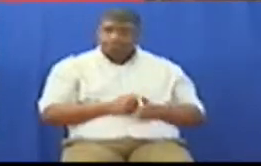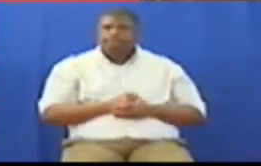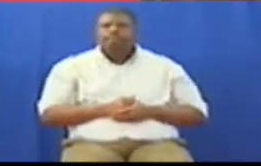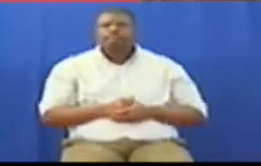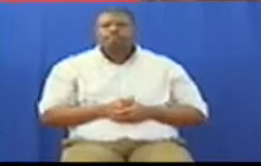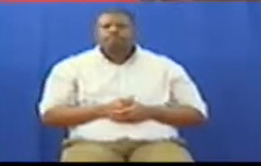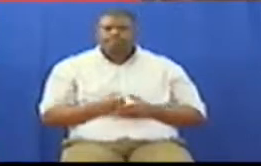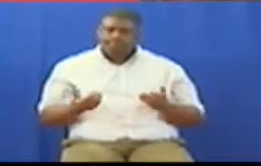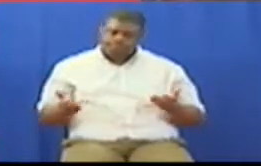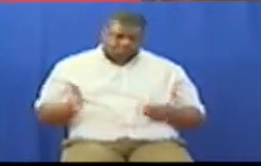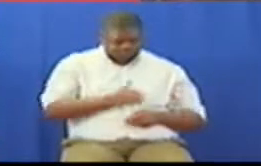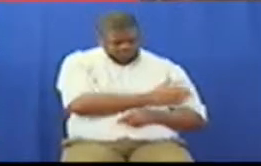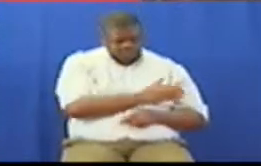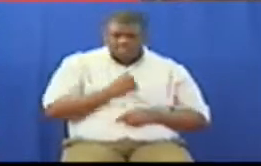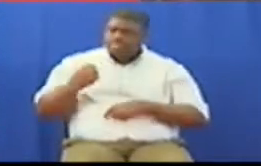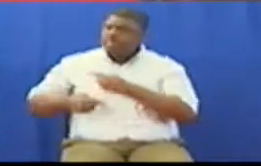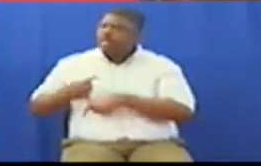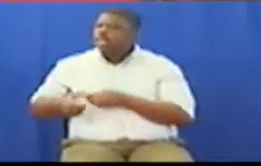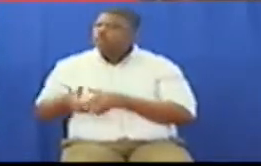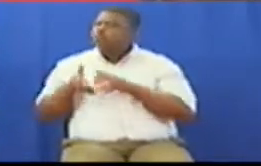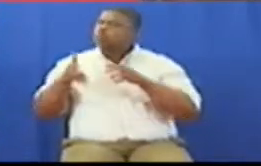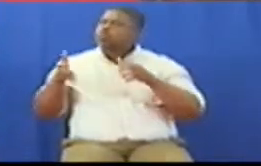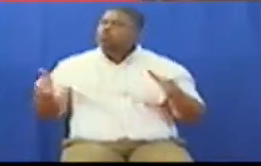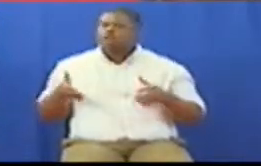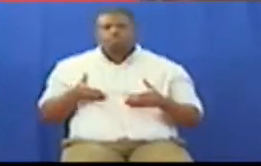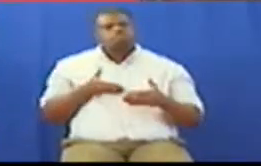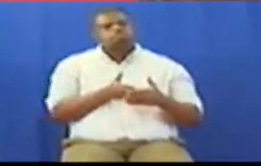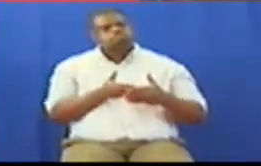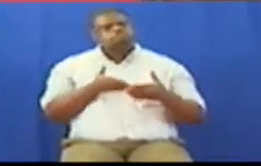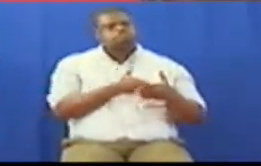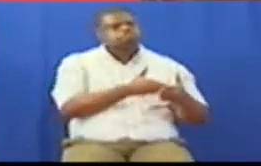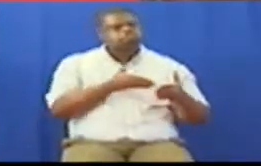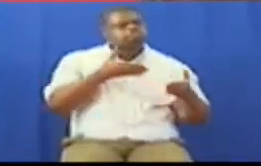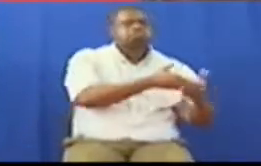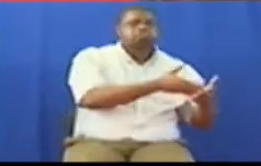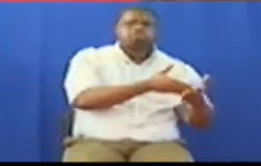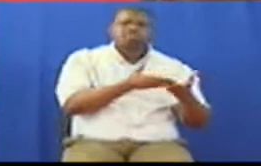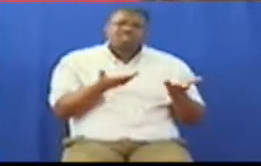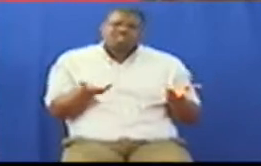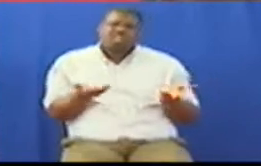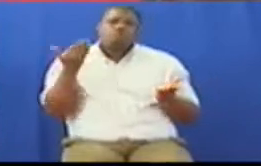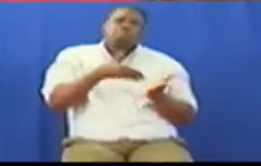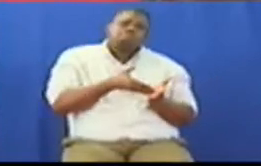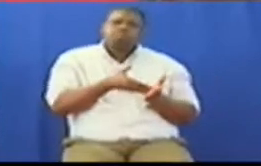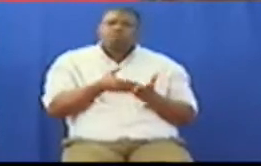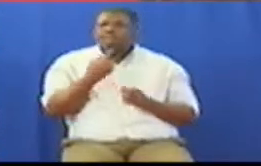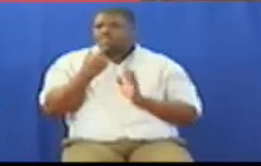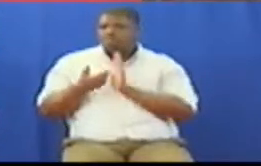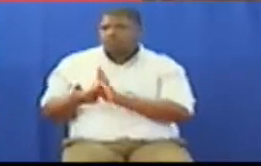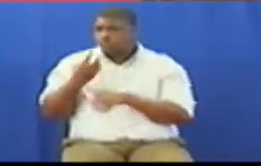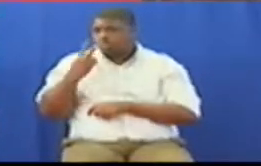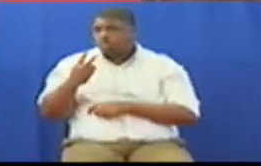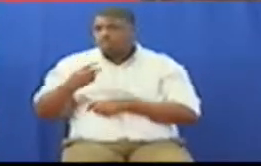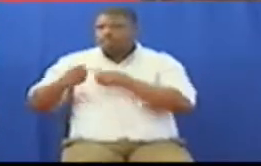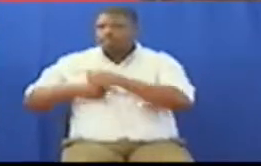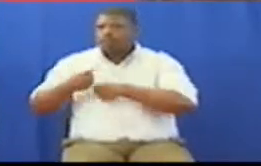miradi mikubwa ambayo imekwama, na hiyo miradi kwa sababu imekwama na imekwama, hasa ukiangalia mradi wa